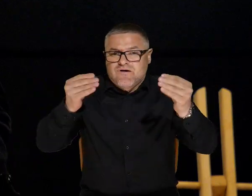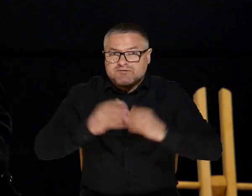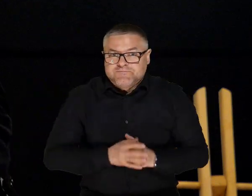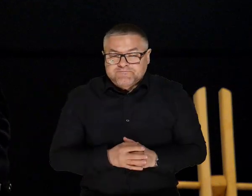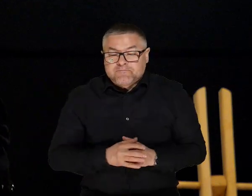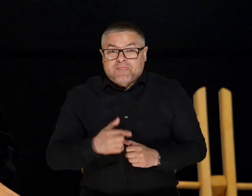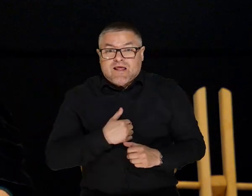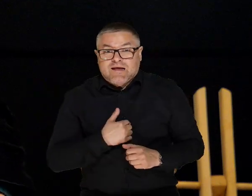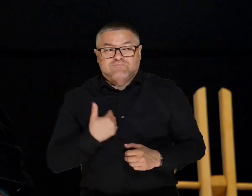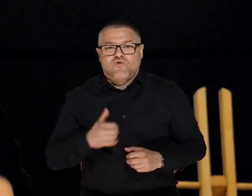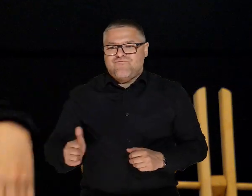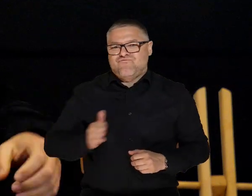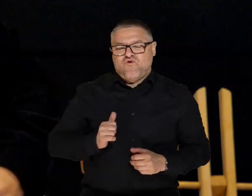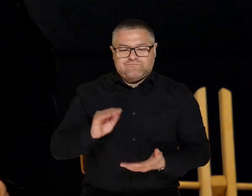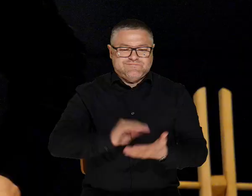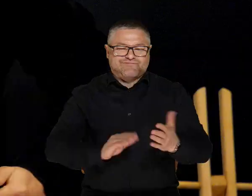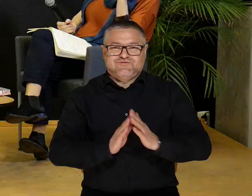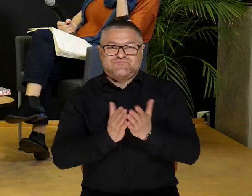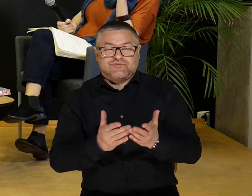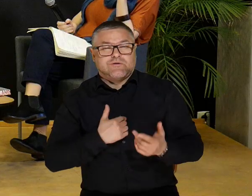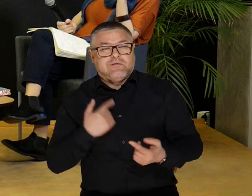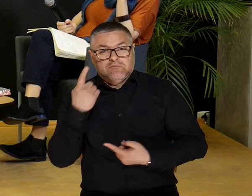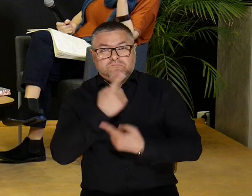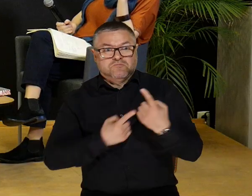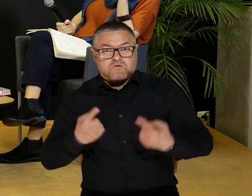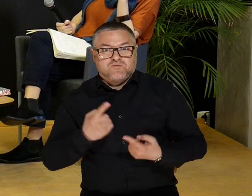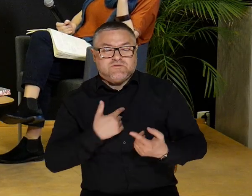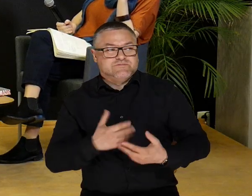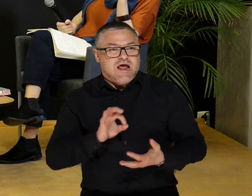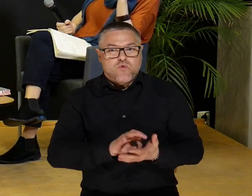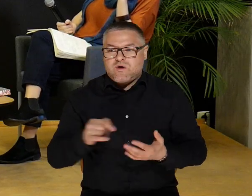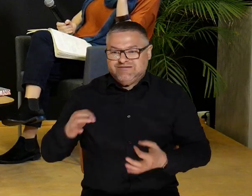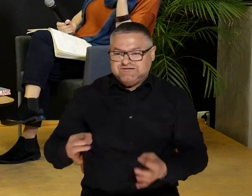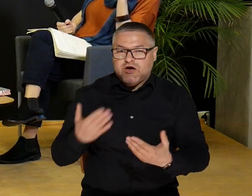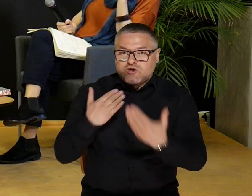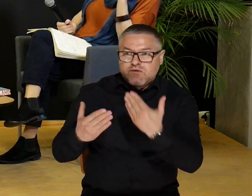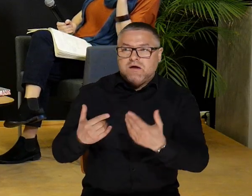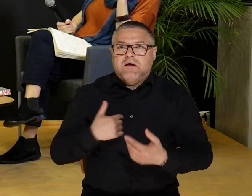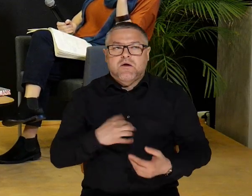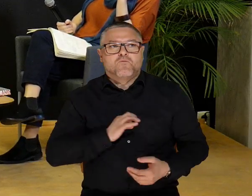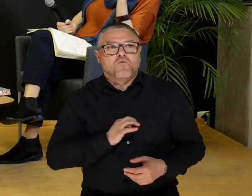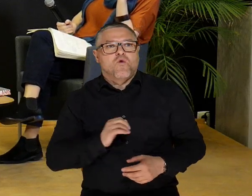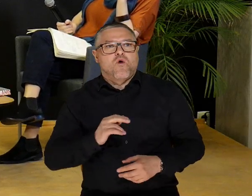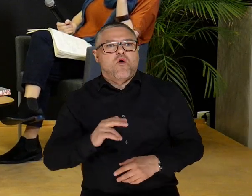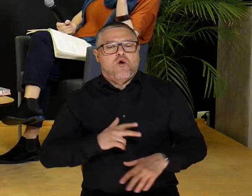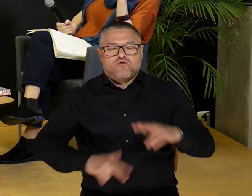było mi dosyć wygodnie napisać tą książkę, teraz sobie właśnie o tym pomyślałem w trakcie tej naszej rozmowy, że właśnie pochodząc z rodziny żydowskiej, mam takie poczucie, że ja mogę o